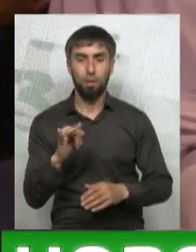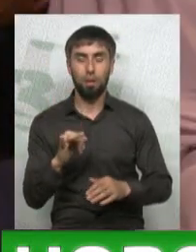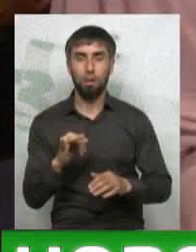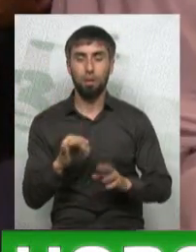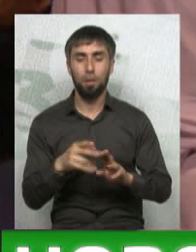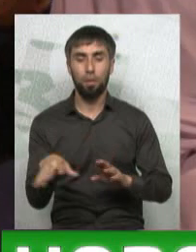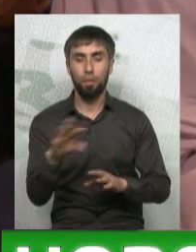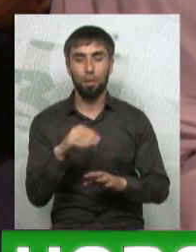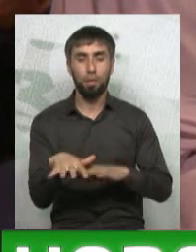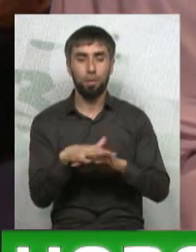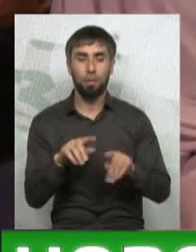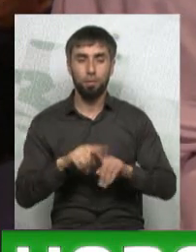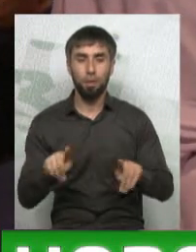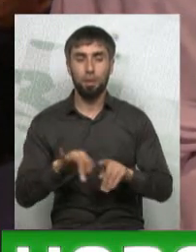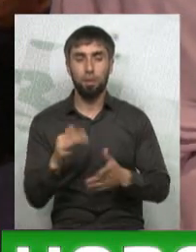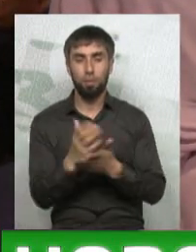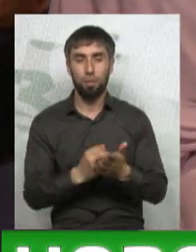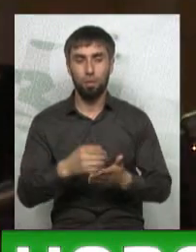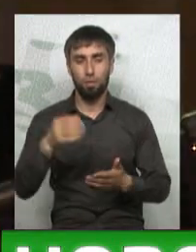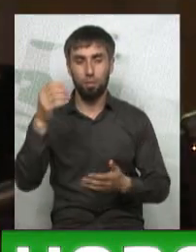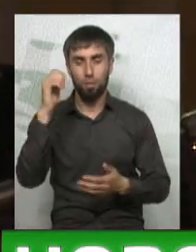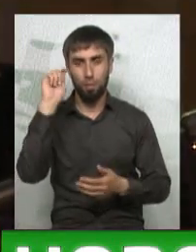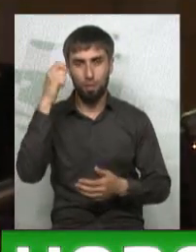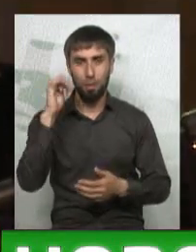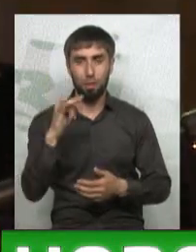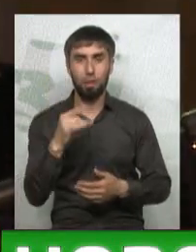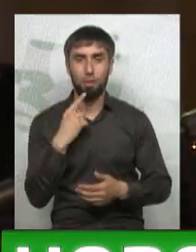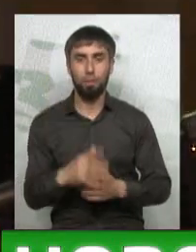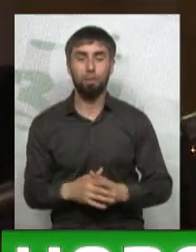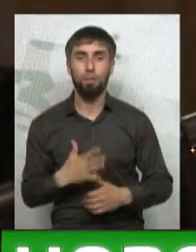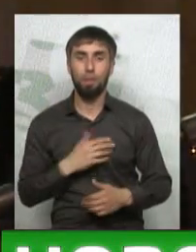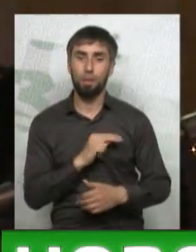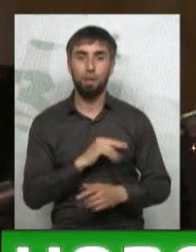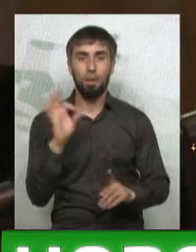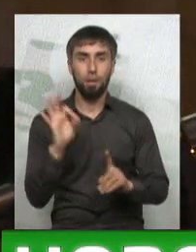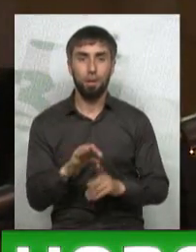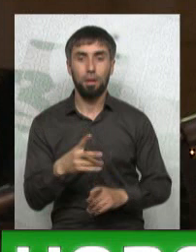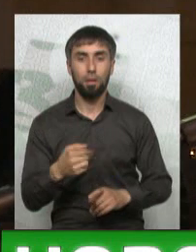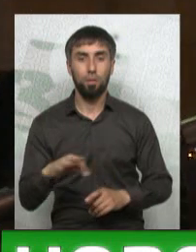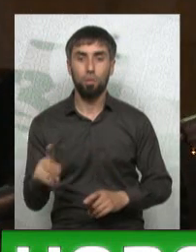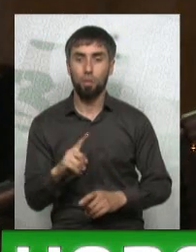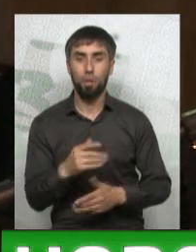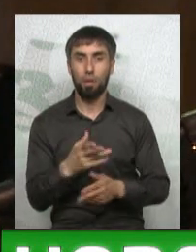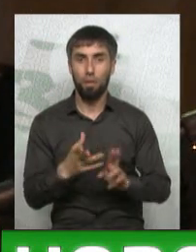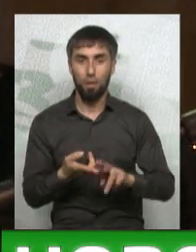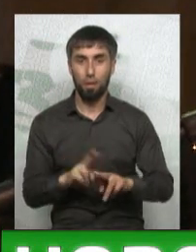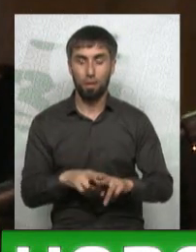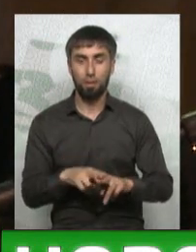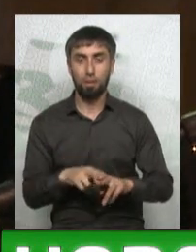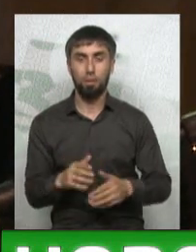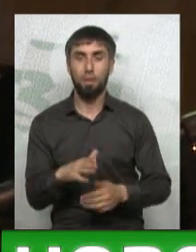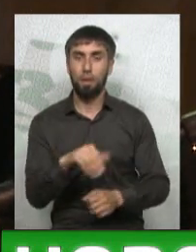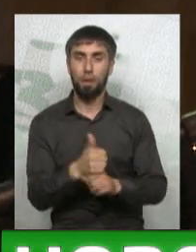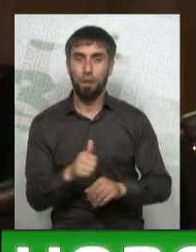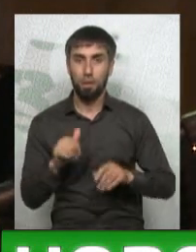народа, сохранении исторической памяти и языка. Наша работа, она нацелена на то, чтобы вот это наше